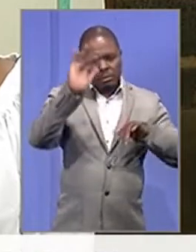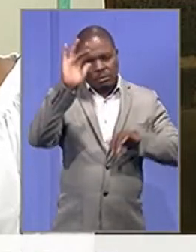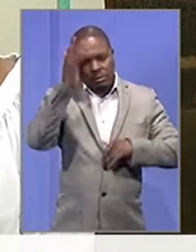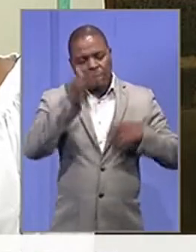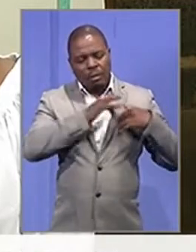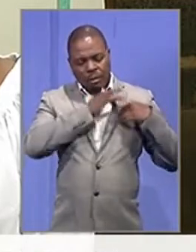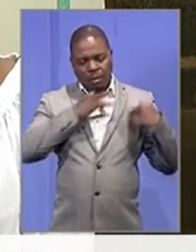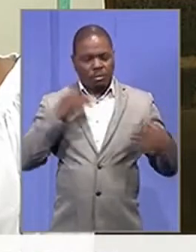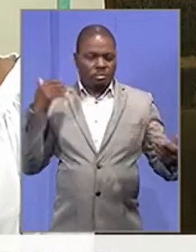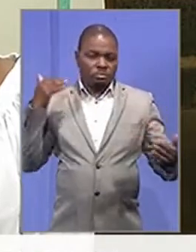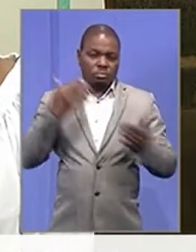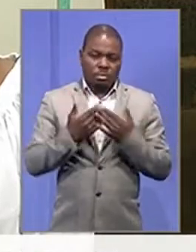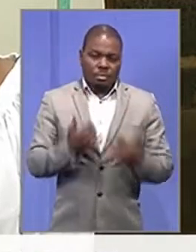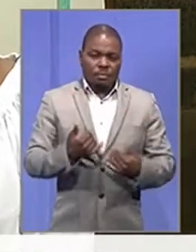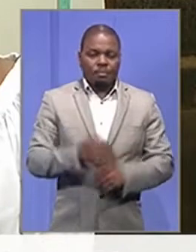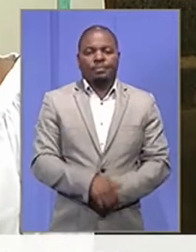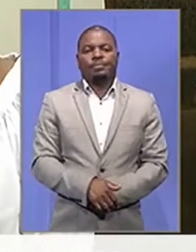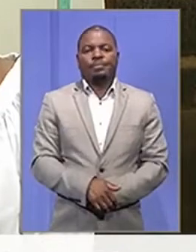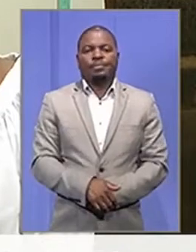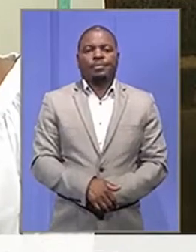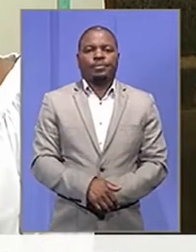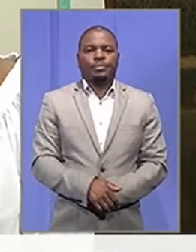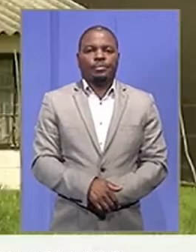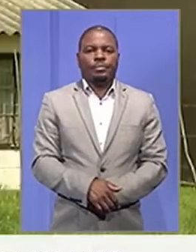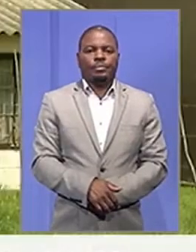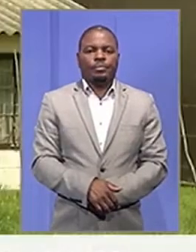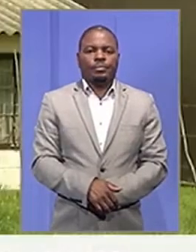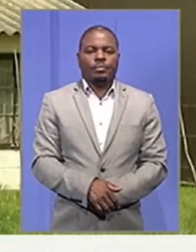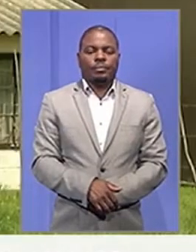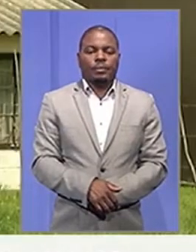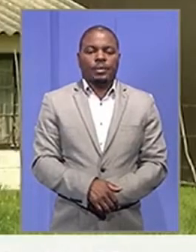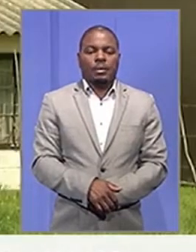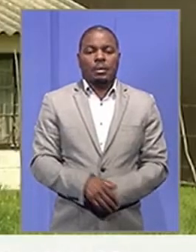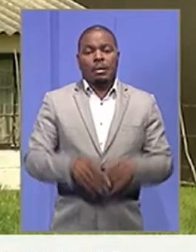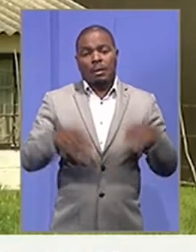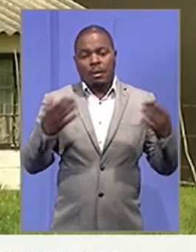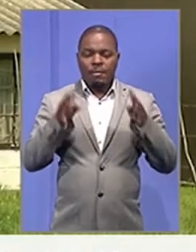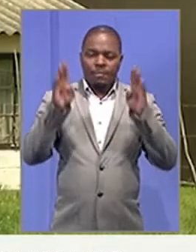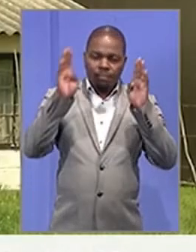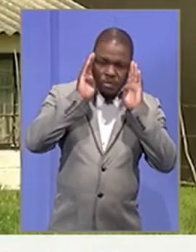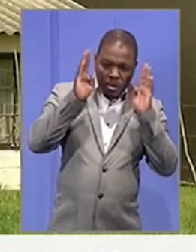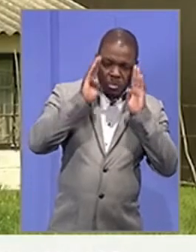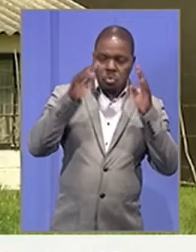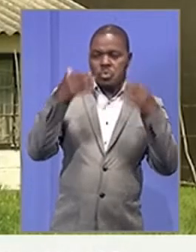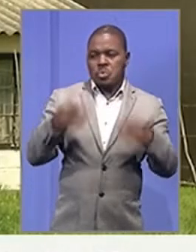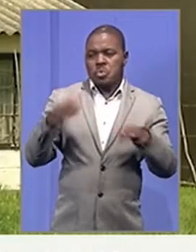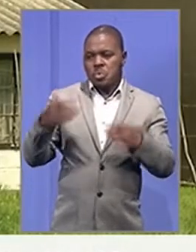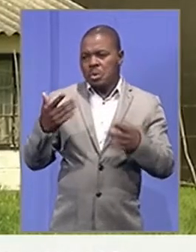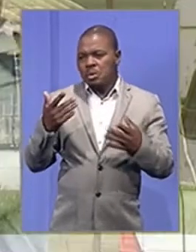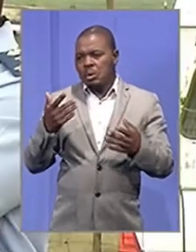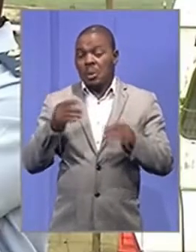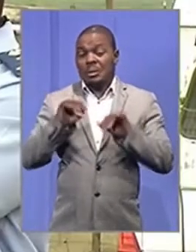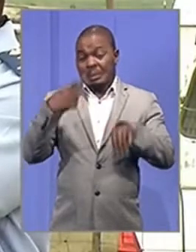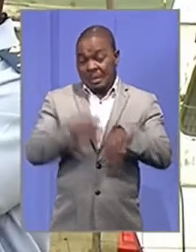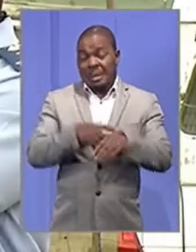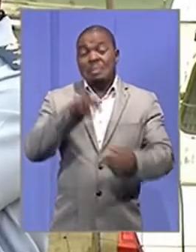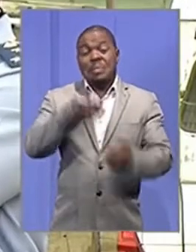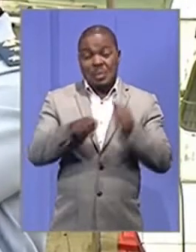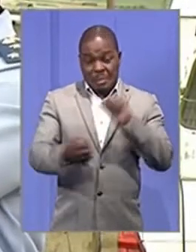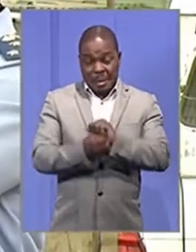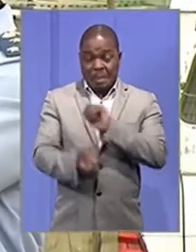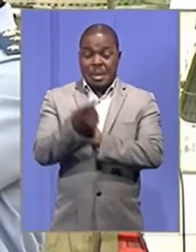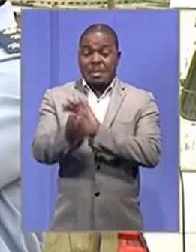From lapho ngaqala ngaphathwa isifo senhliziyo. Le ge marangrang a dikgokagano a na le go fetoga ntsherentshere ka nako e